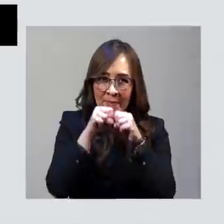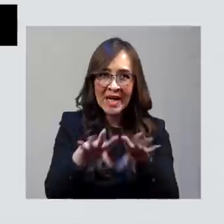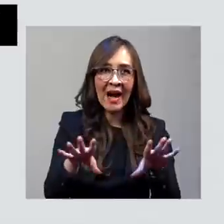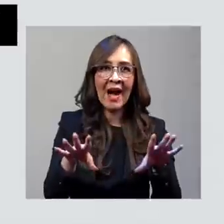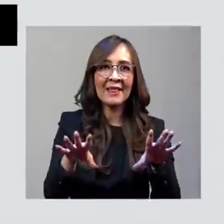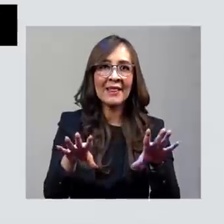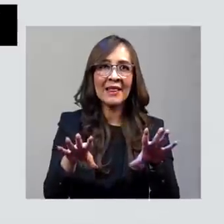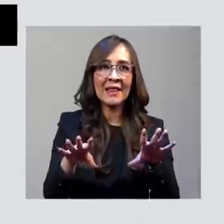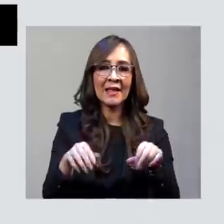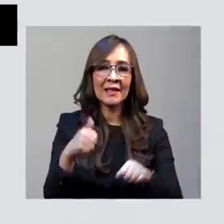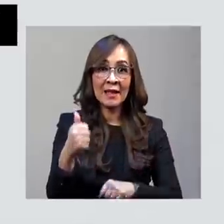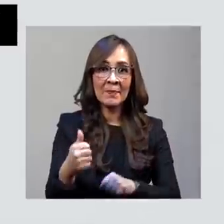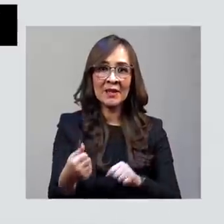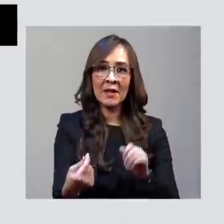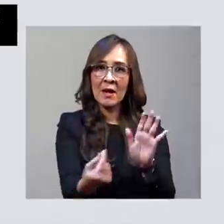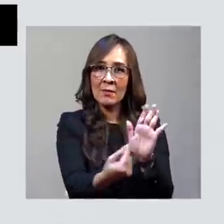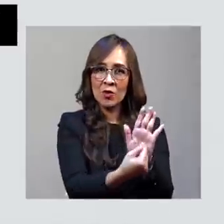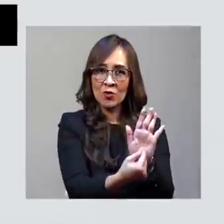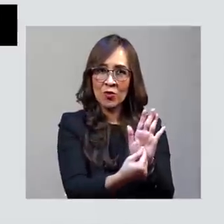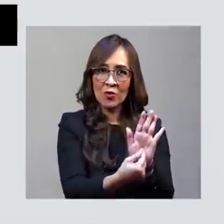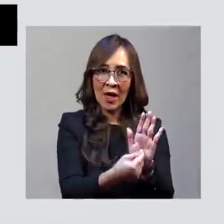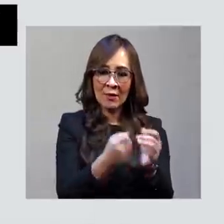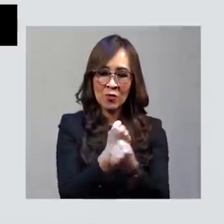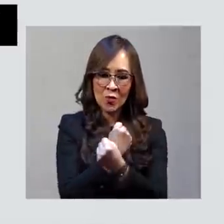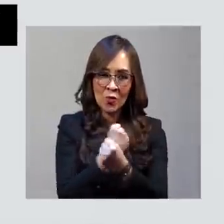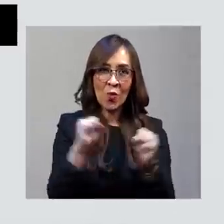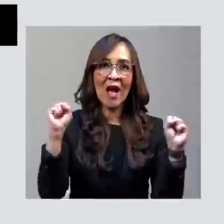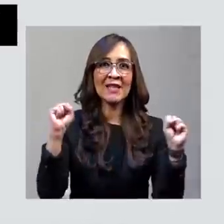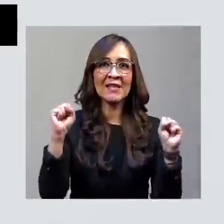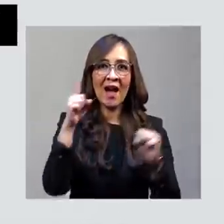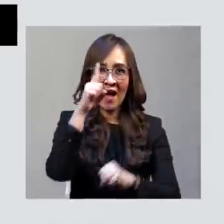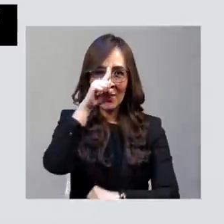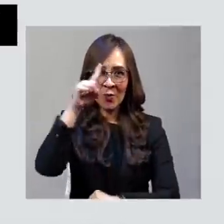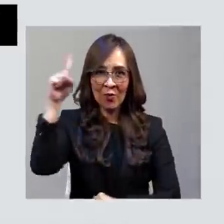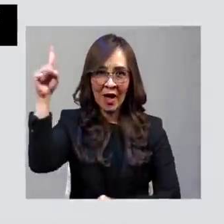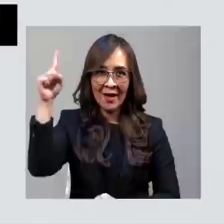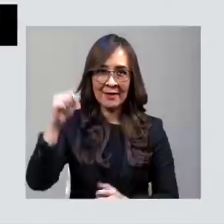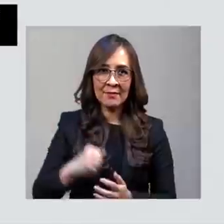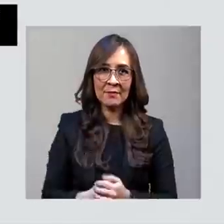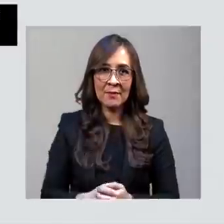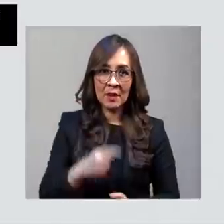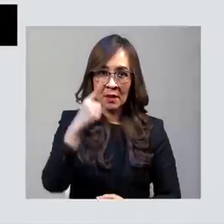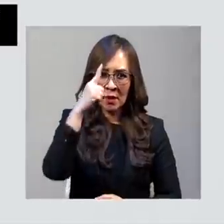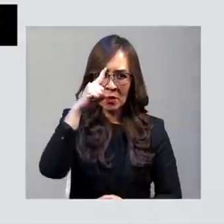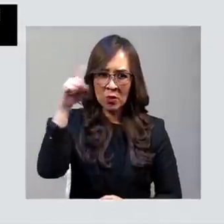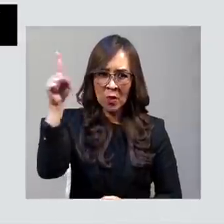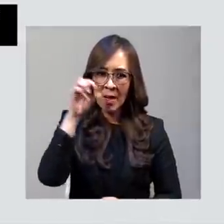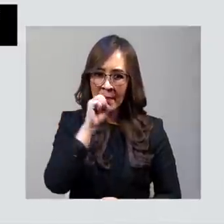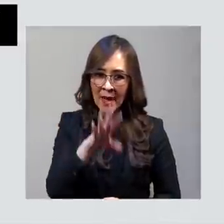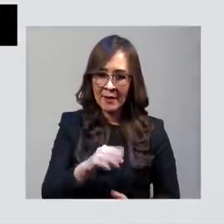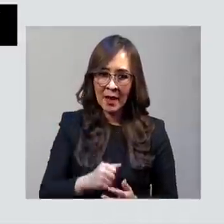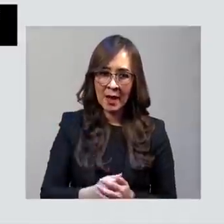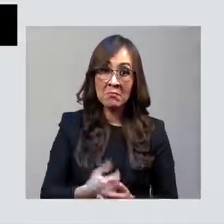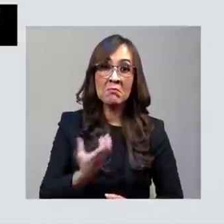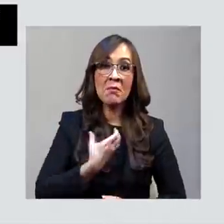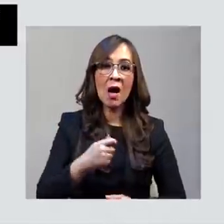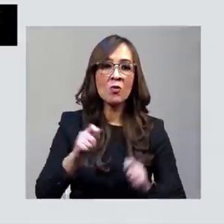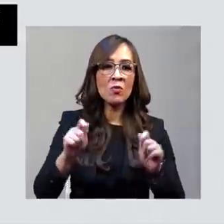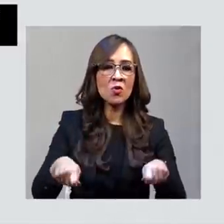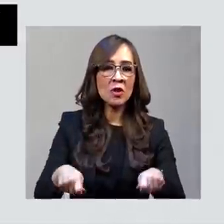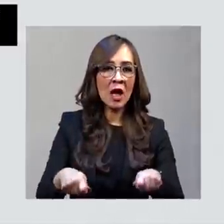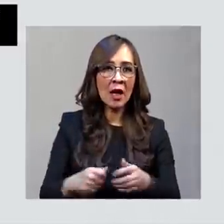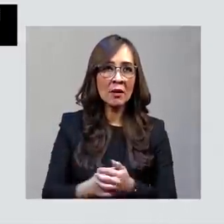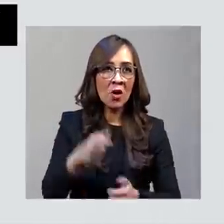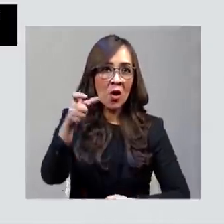Dan menyatakan kuasa Tuhan. Makanya Alkitab bilang Tuhan akan pakai orang yang bodoh. untuk mempermalukan yang